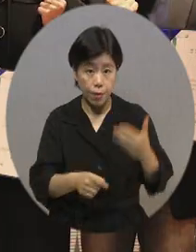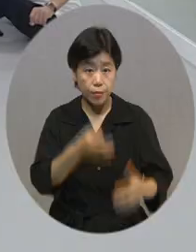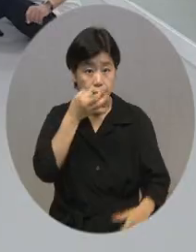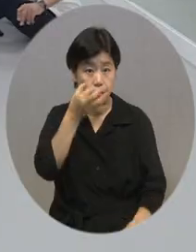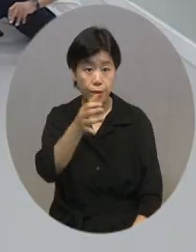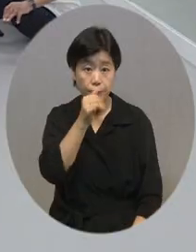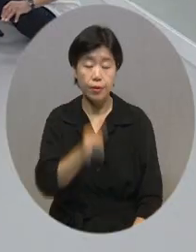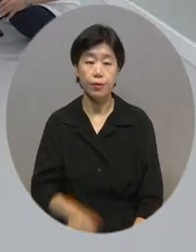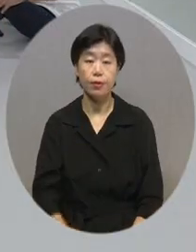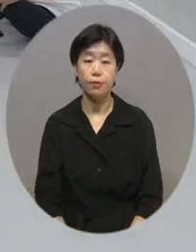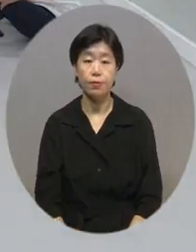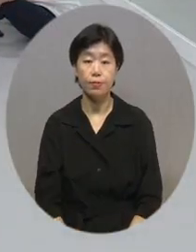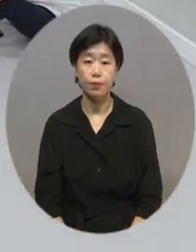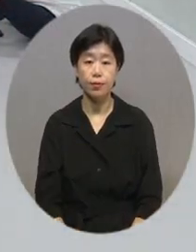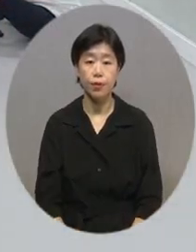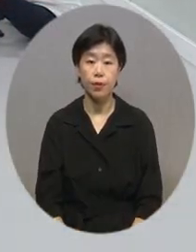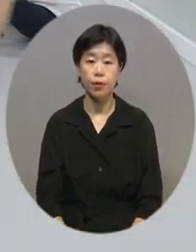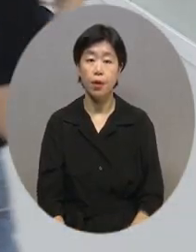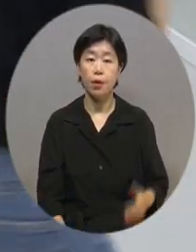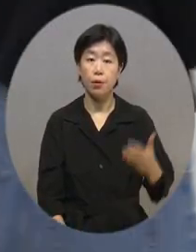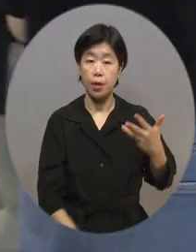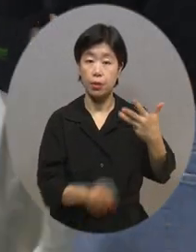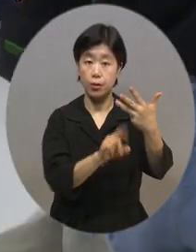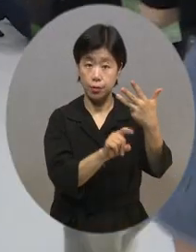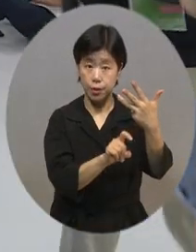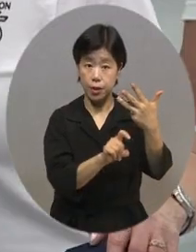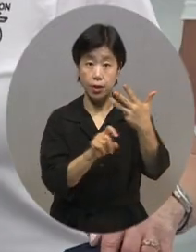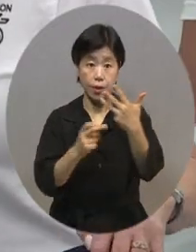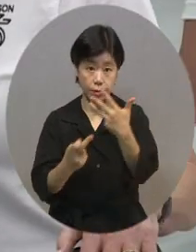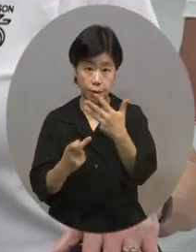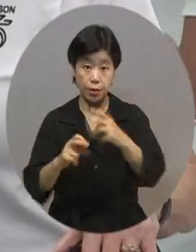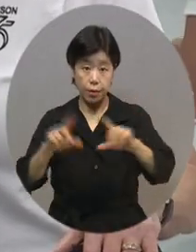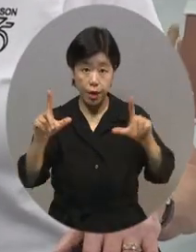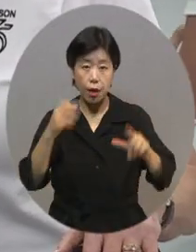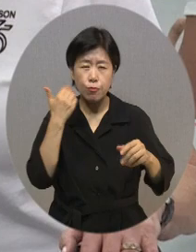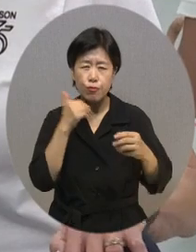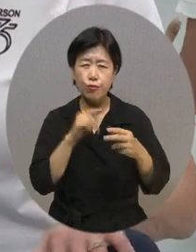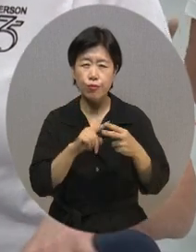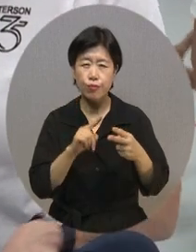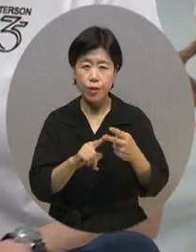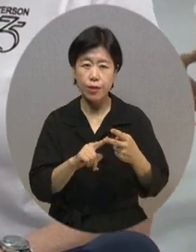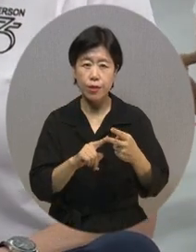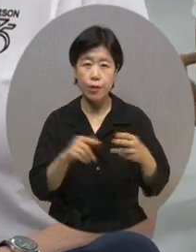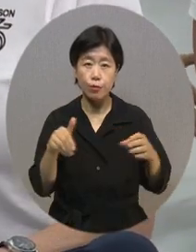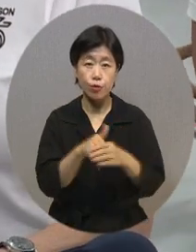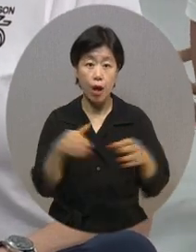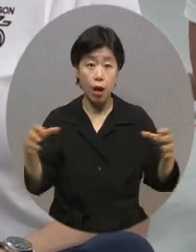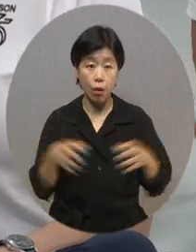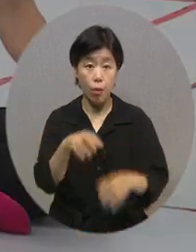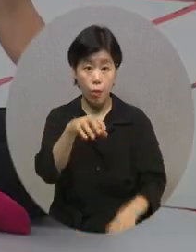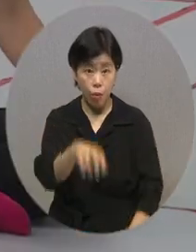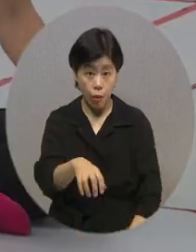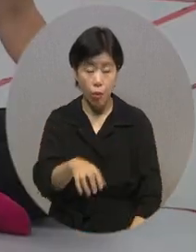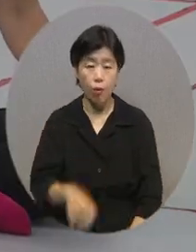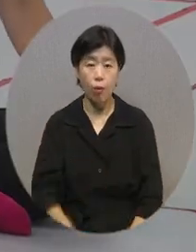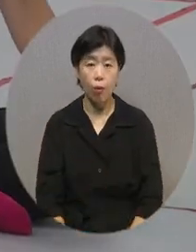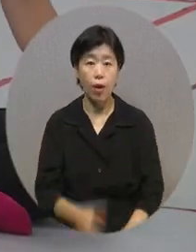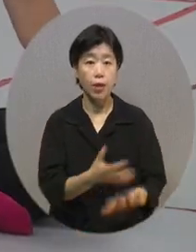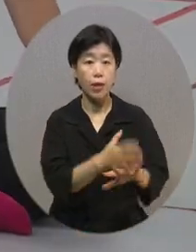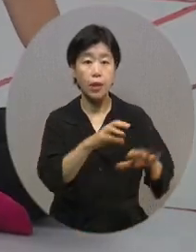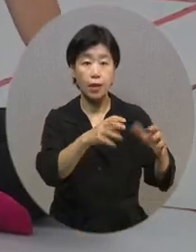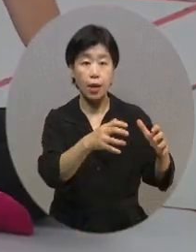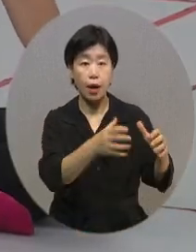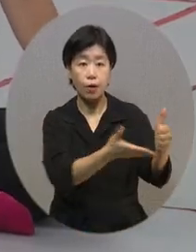선보입니다. 한편 지난 11일과 12일 누구나 문화창작소에서 양일간 진행된 해외 초청